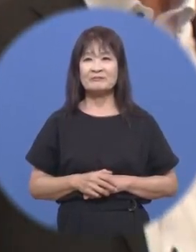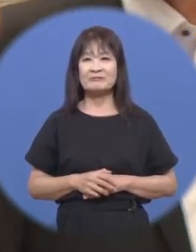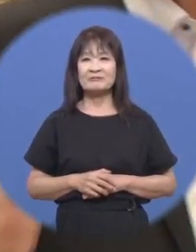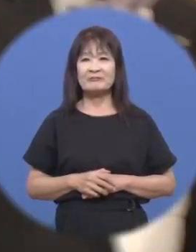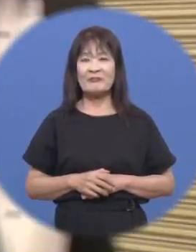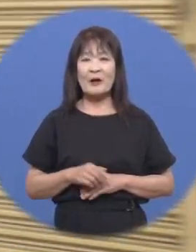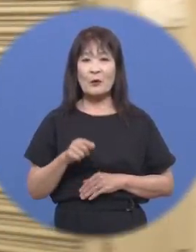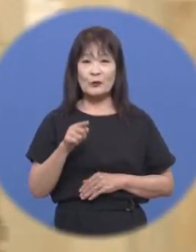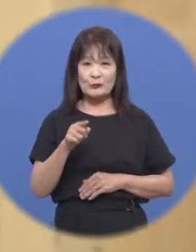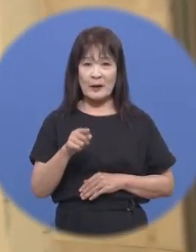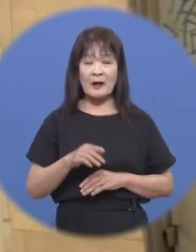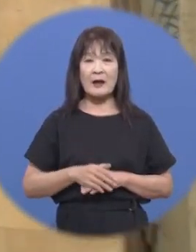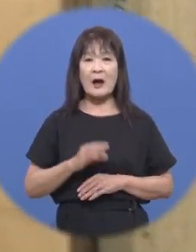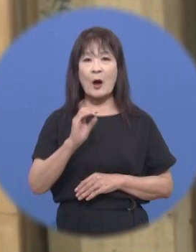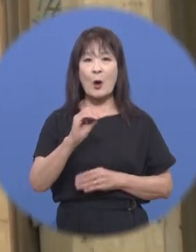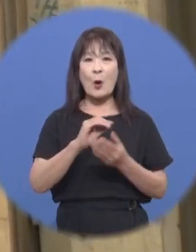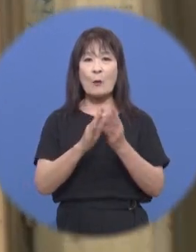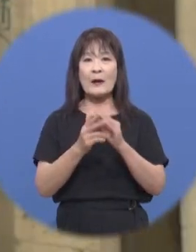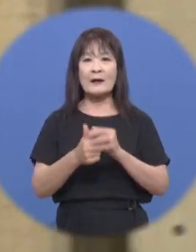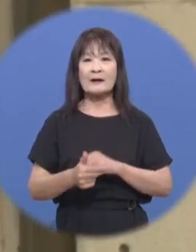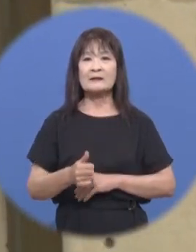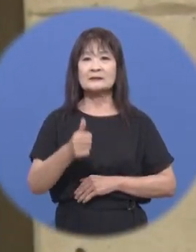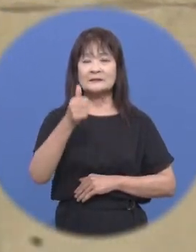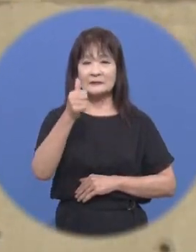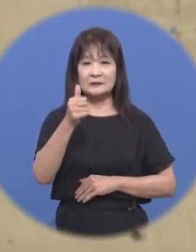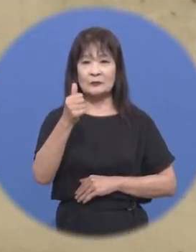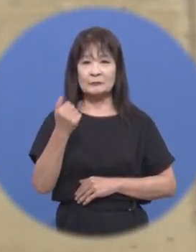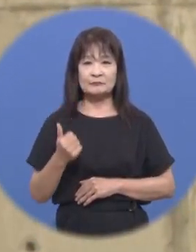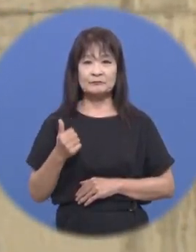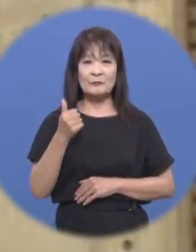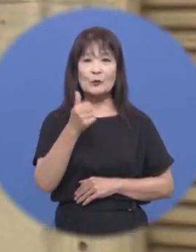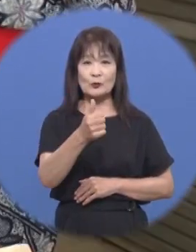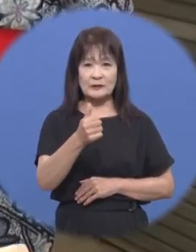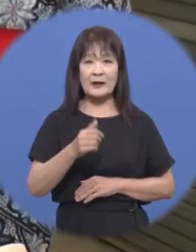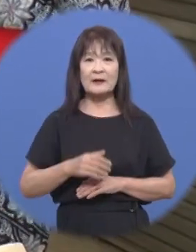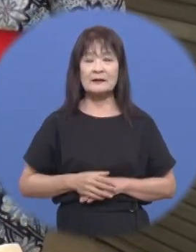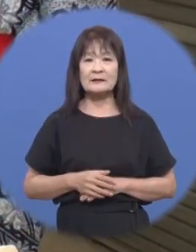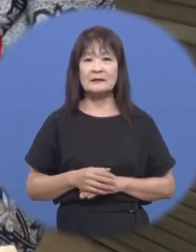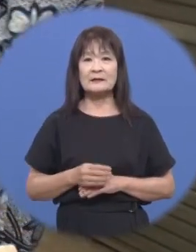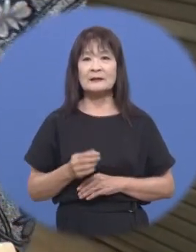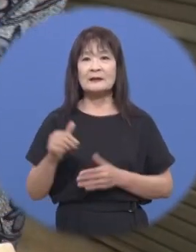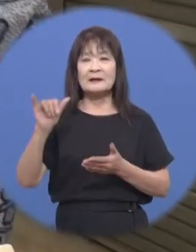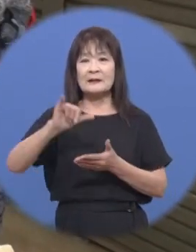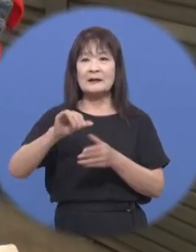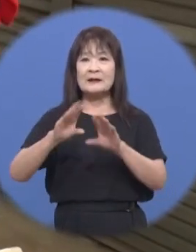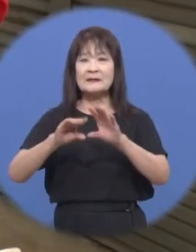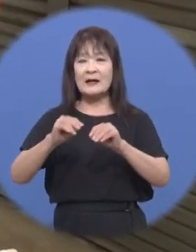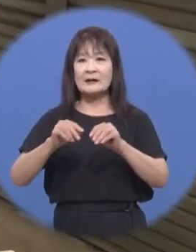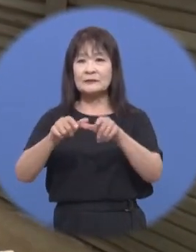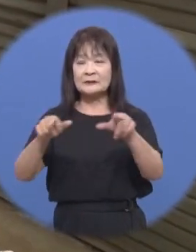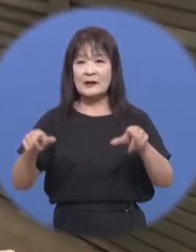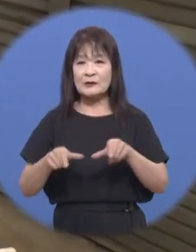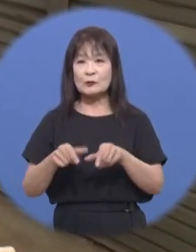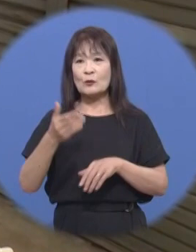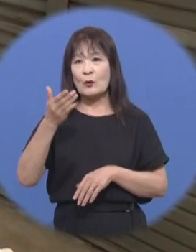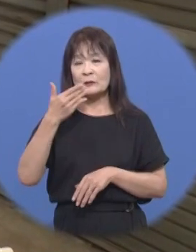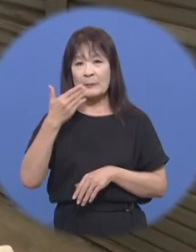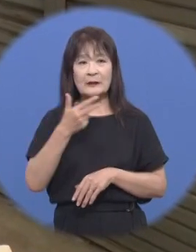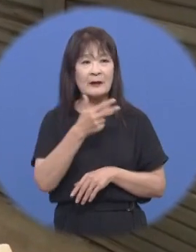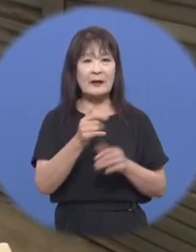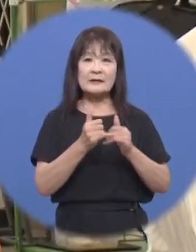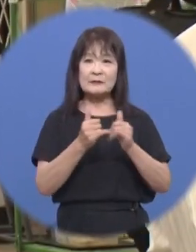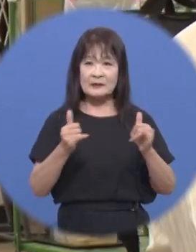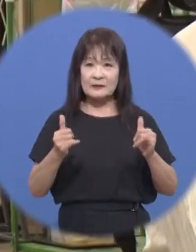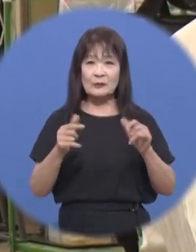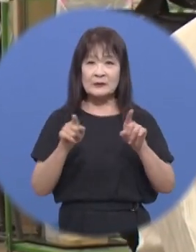またこの日は尾花市長も北村はじめ食堂を訪れ、茶がゆ定食を食べて市民との朝ごはんを楽